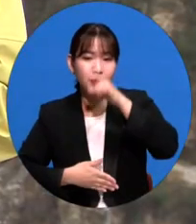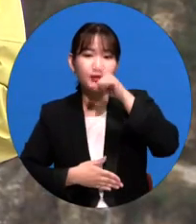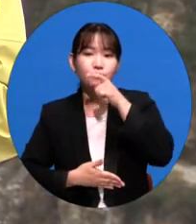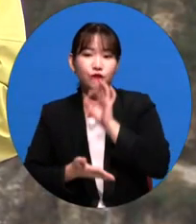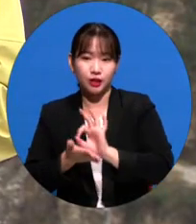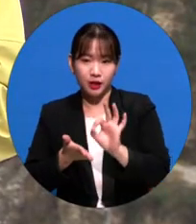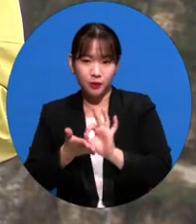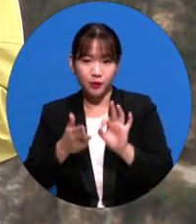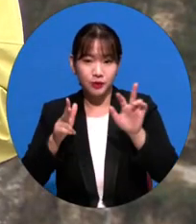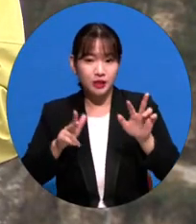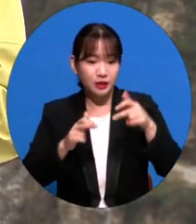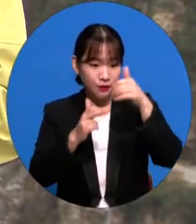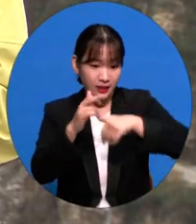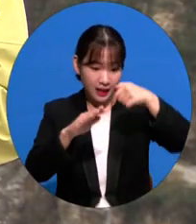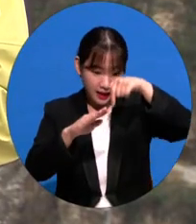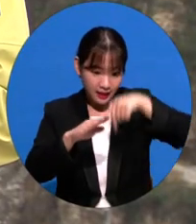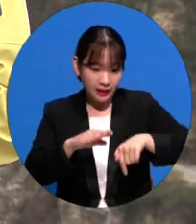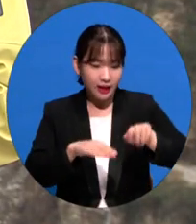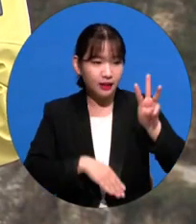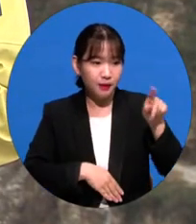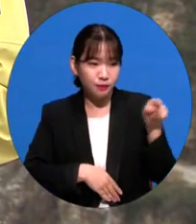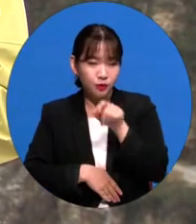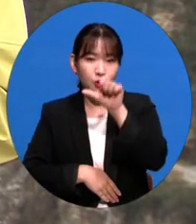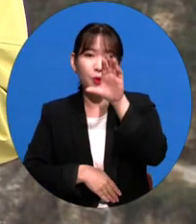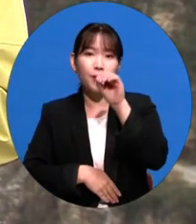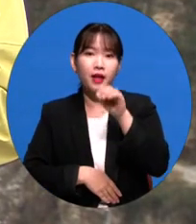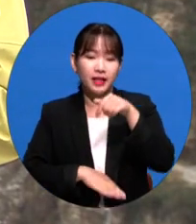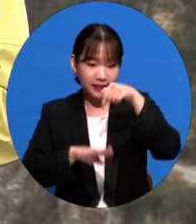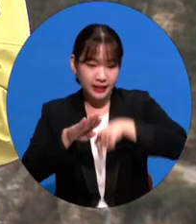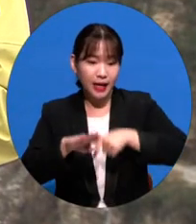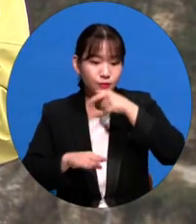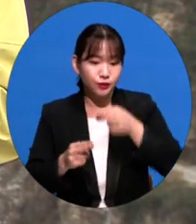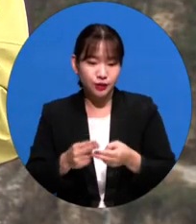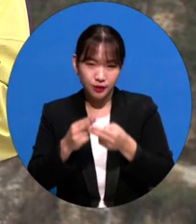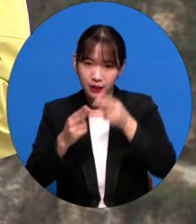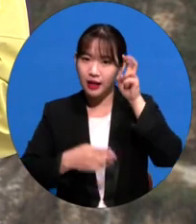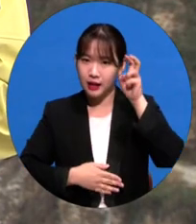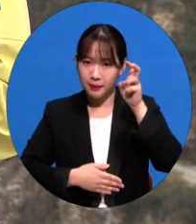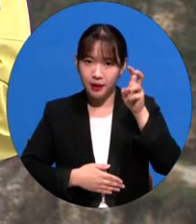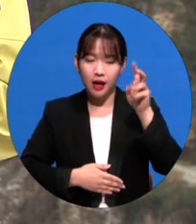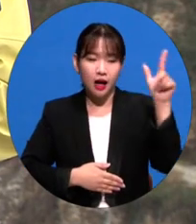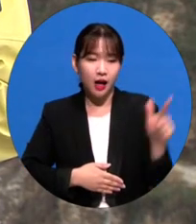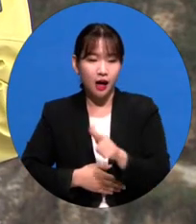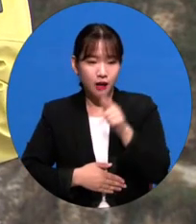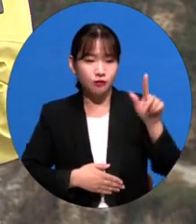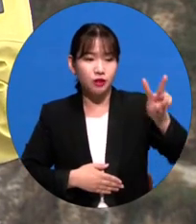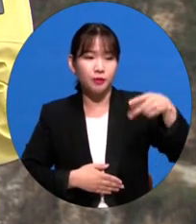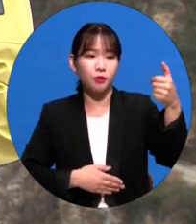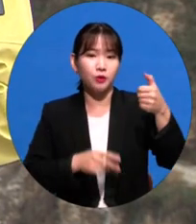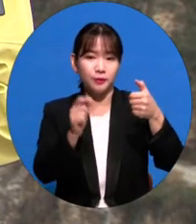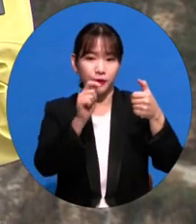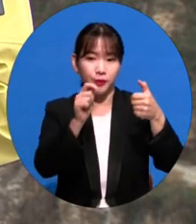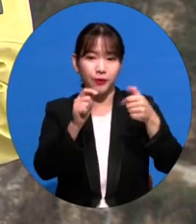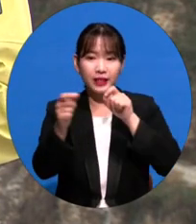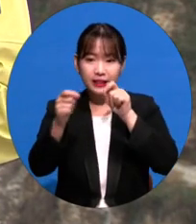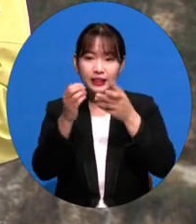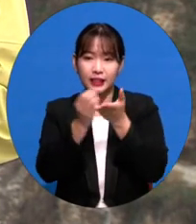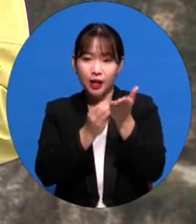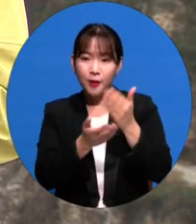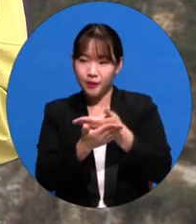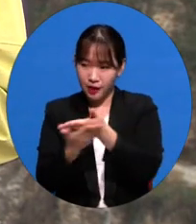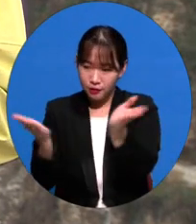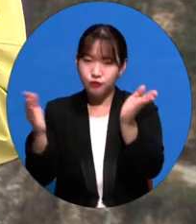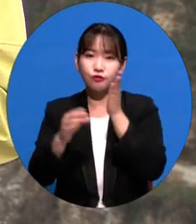현재 폐광 안에는 3에서 5만 톤의 지하수가 저장돼 있는 것으로 추정되는데 하루 250톤씩 인근 섬들로